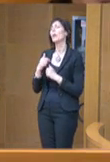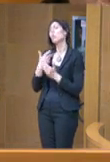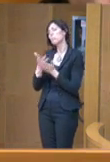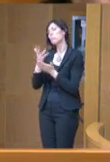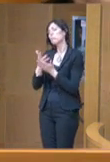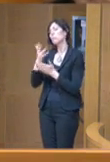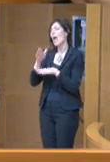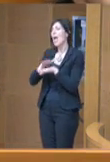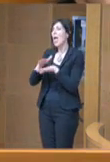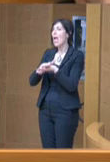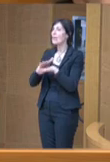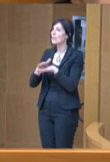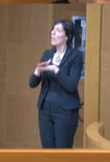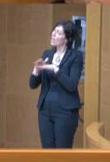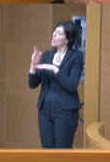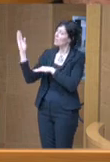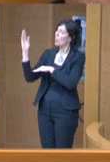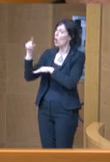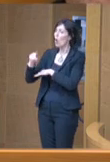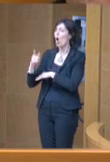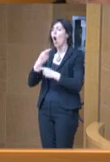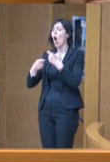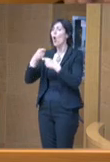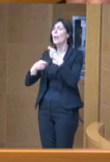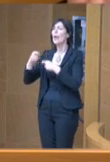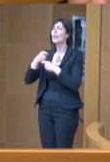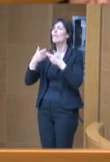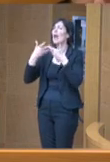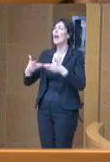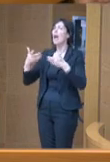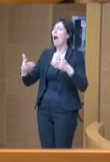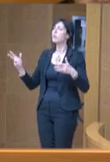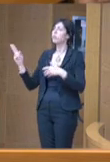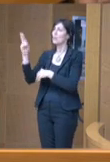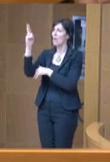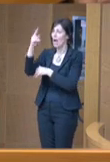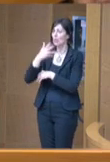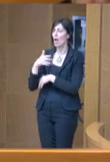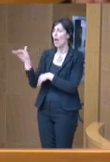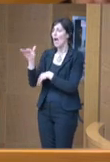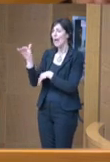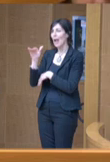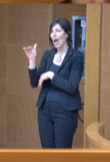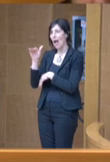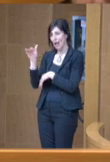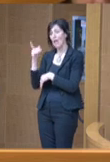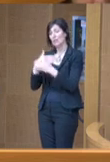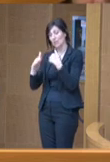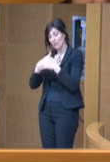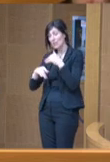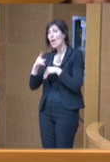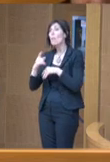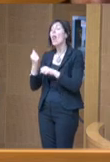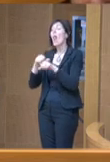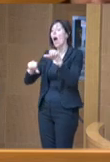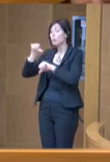questa esperienza vicino a Bologna della cooperativa Campi d'Arte, dove i ragazzi con disabilità del laboratorio protetto vanno nelle